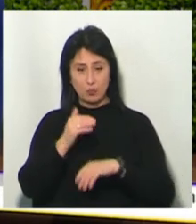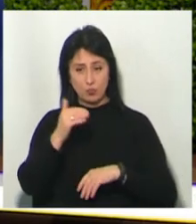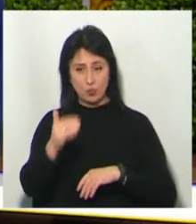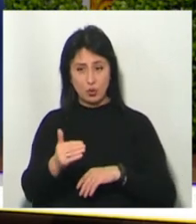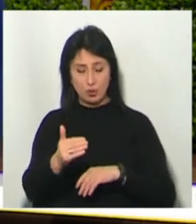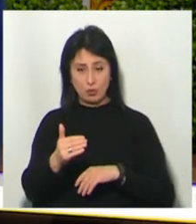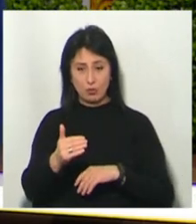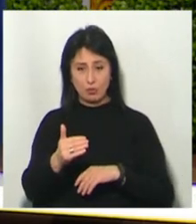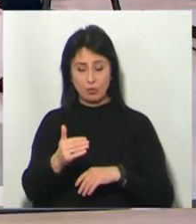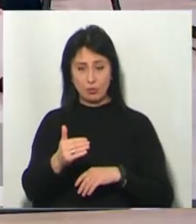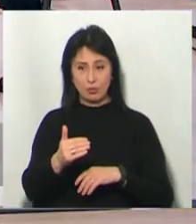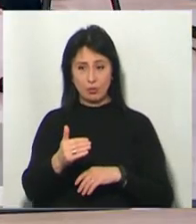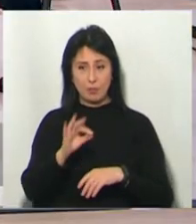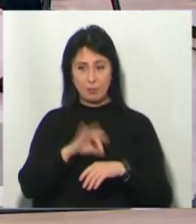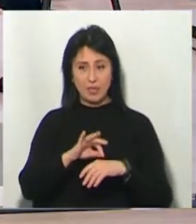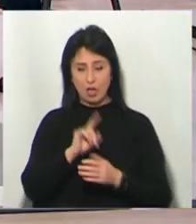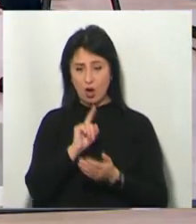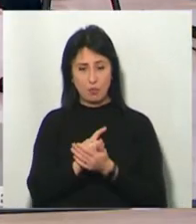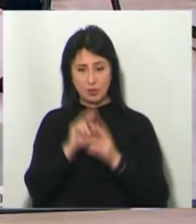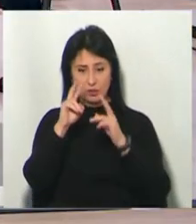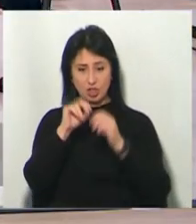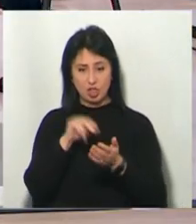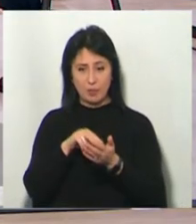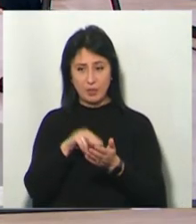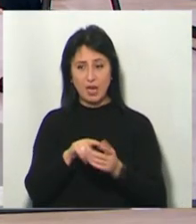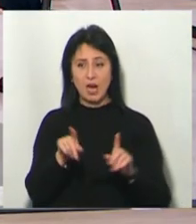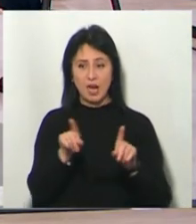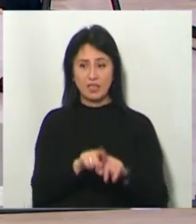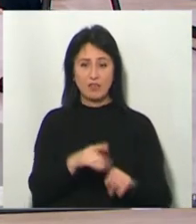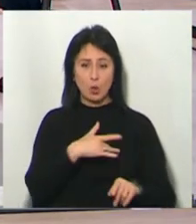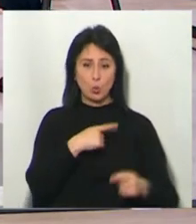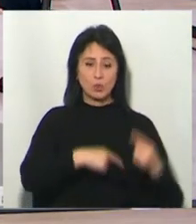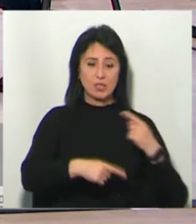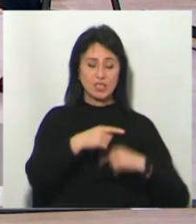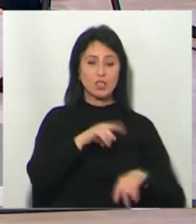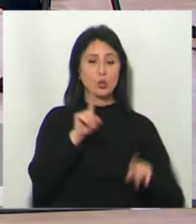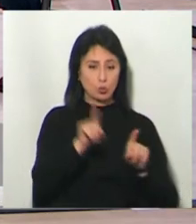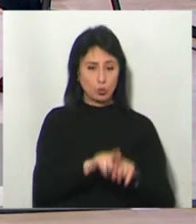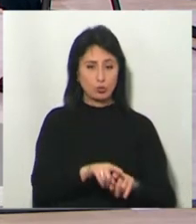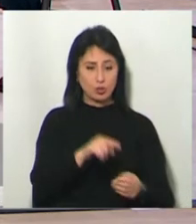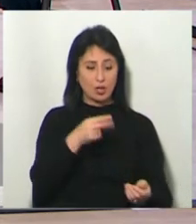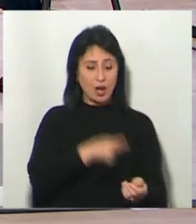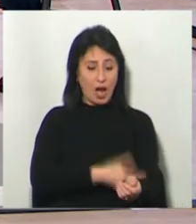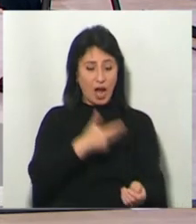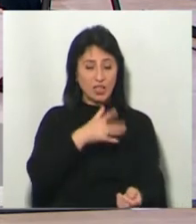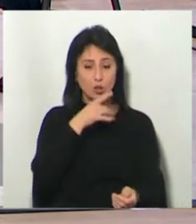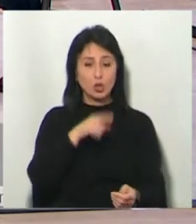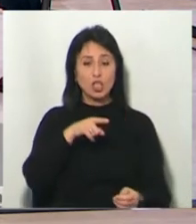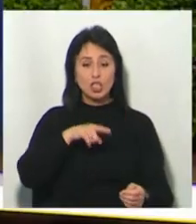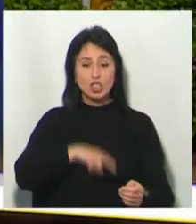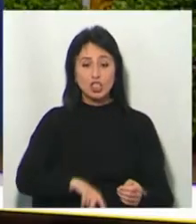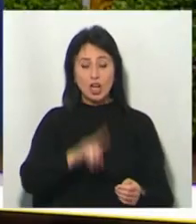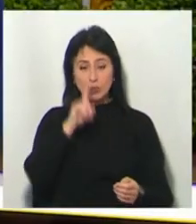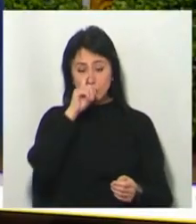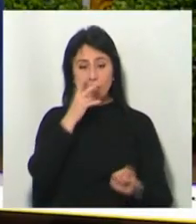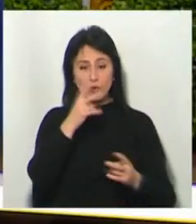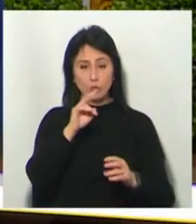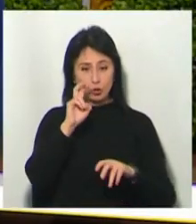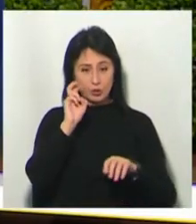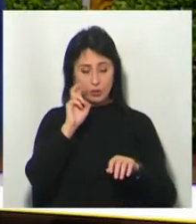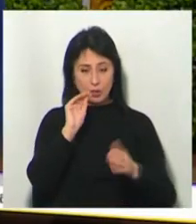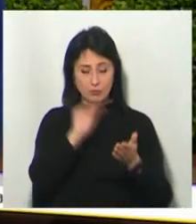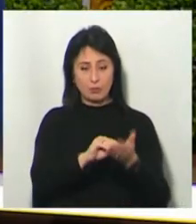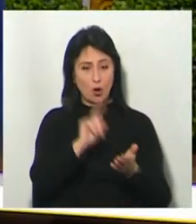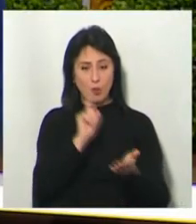მქონე პაციენტის შეფასებისას, ასევე გულ-სისხლძარღვთა სისტემის მთელი რიგი დაავადებების და თირკმლის მთელი რიგი დაავადებების